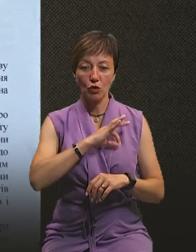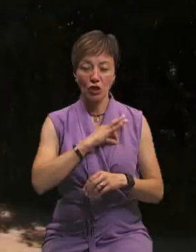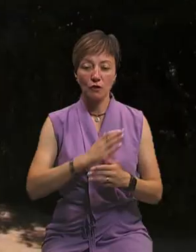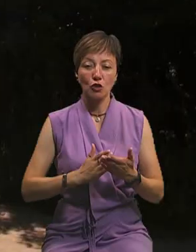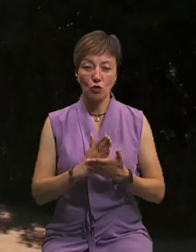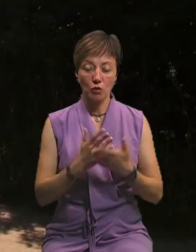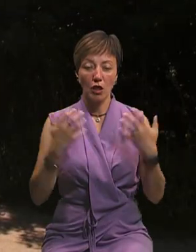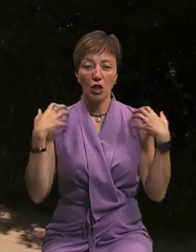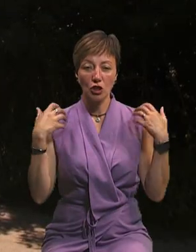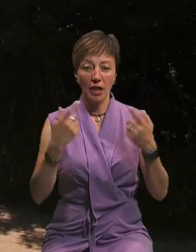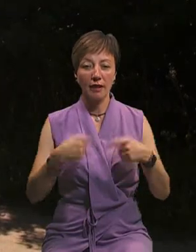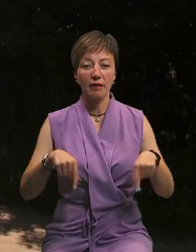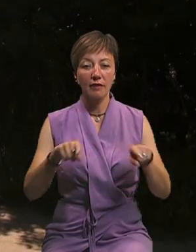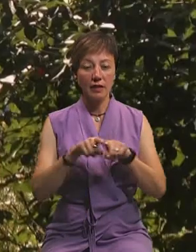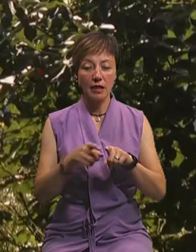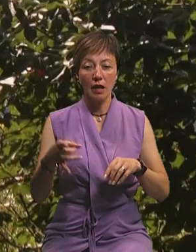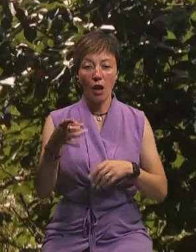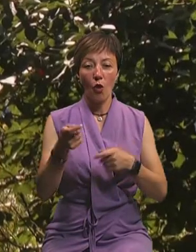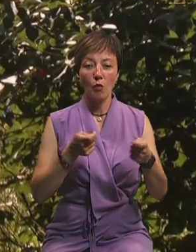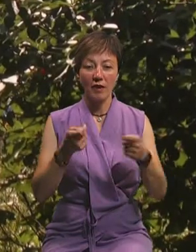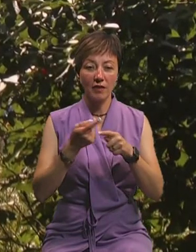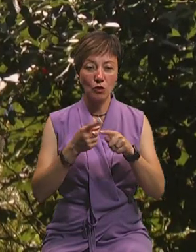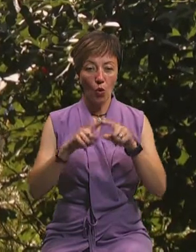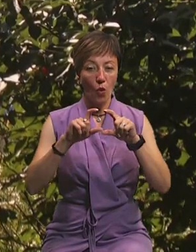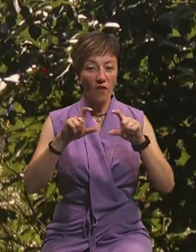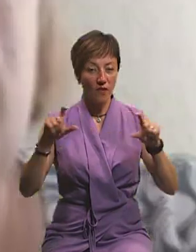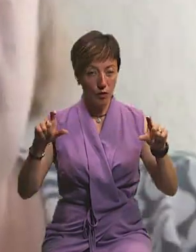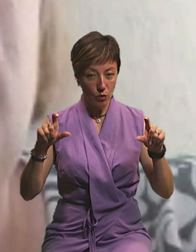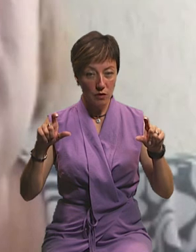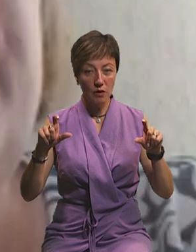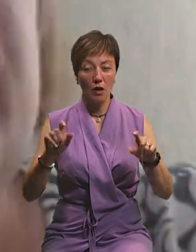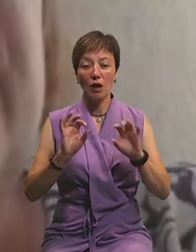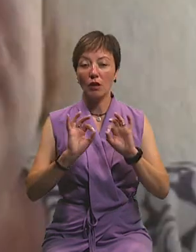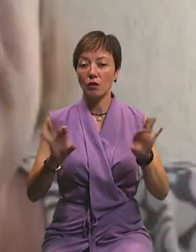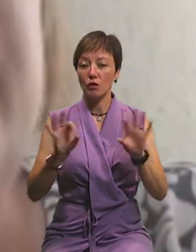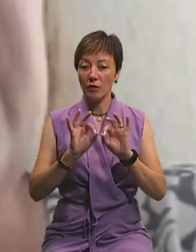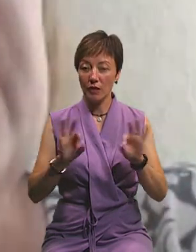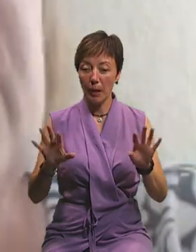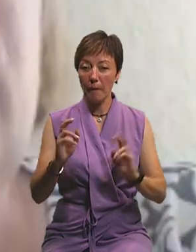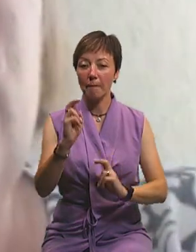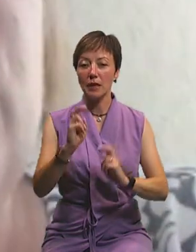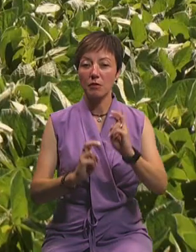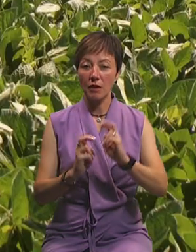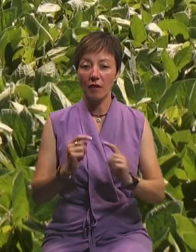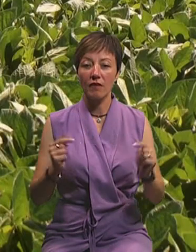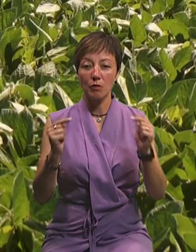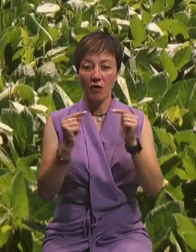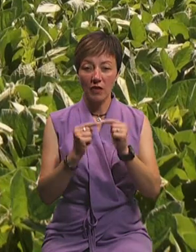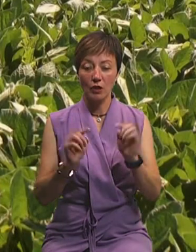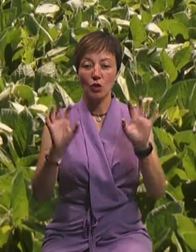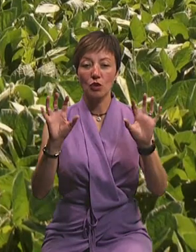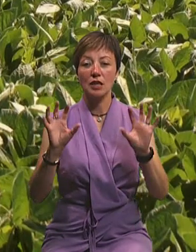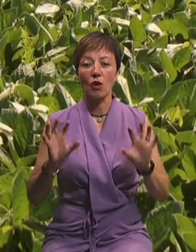начальниця відділу Хмельницького райуправління цього відомства Валентина Левчук говорить підприємство відповідно до чинного